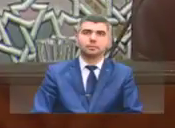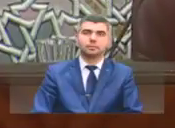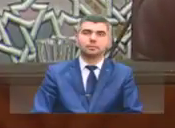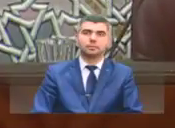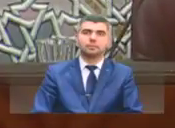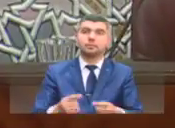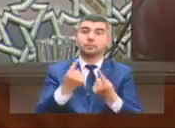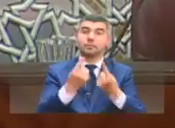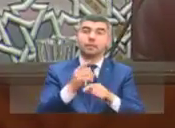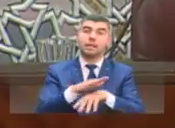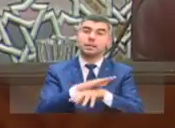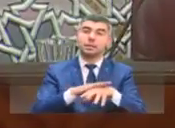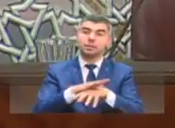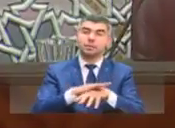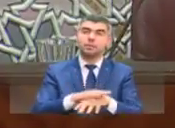اسمح لي الا سمحتي.